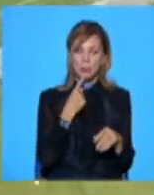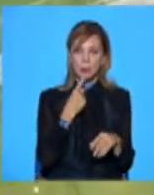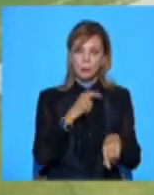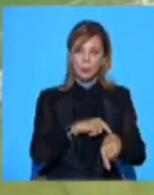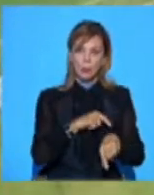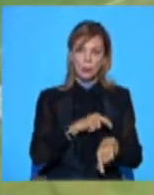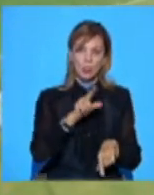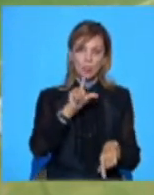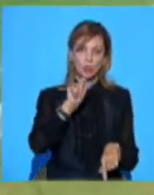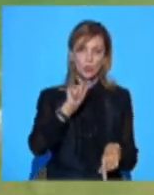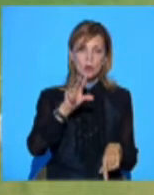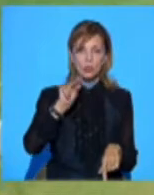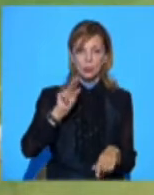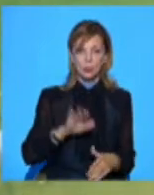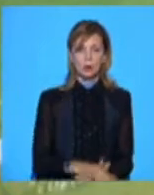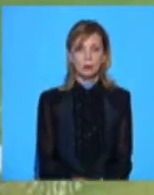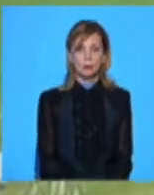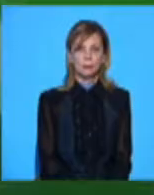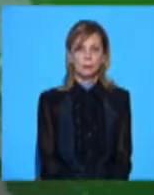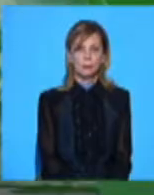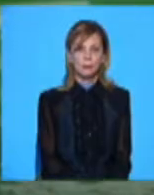la ora 20:30.